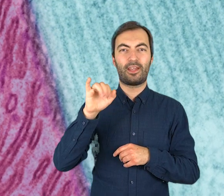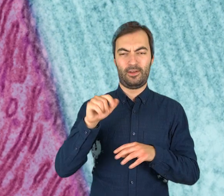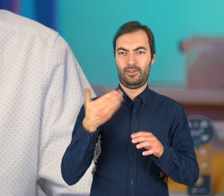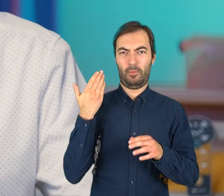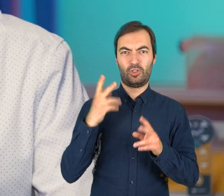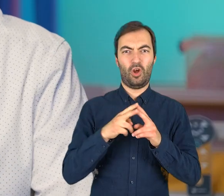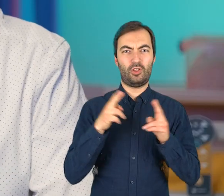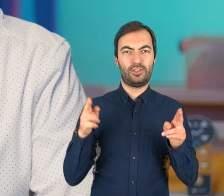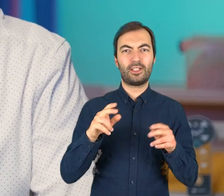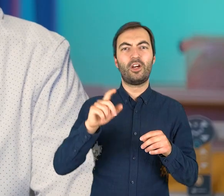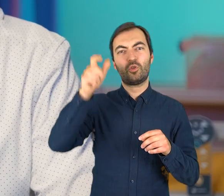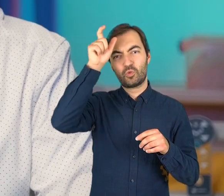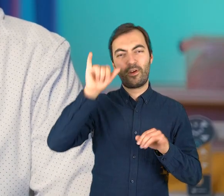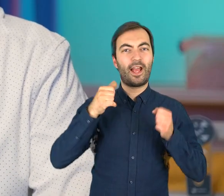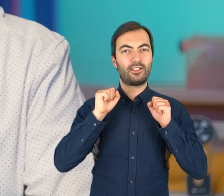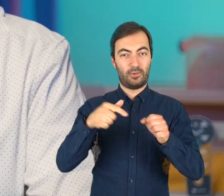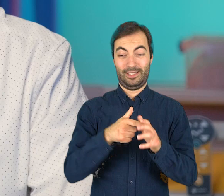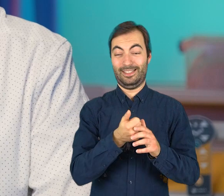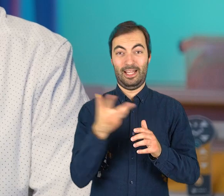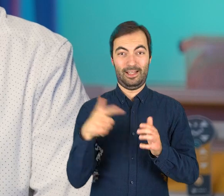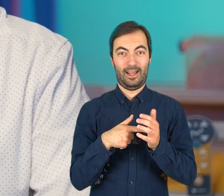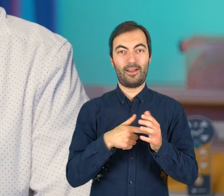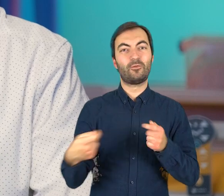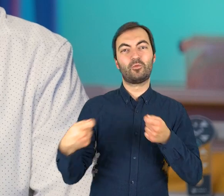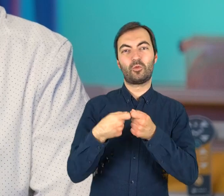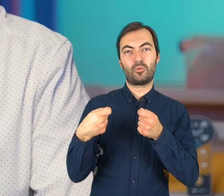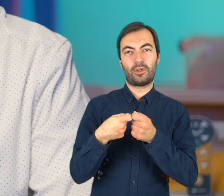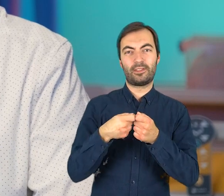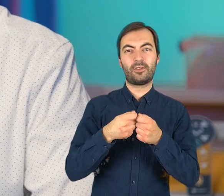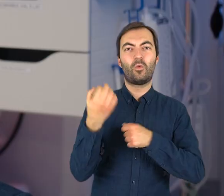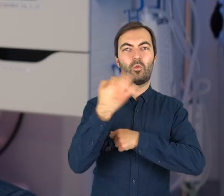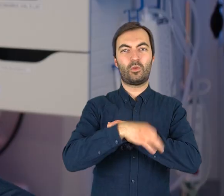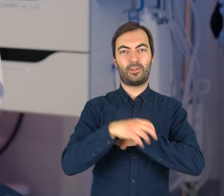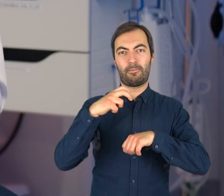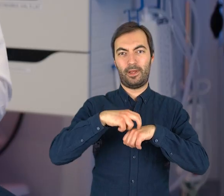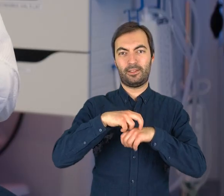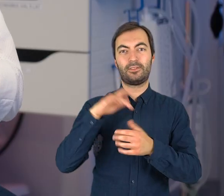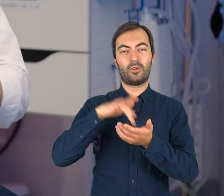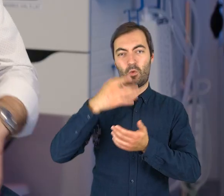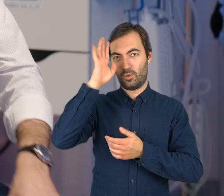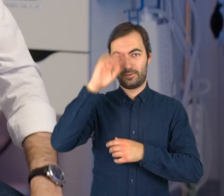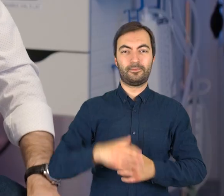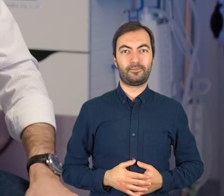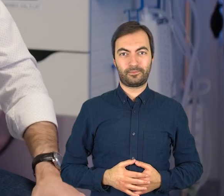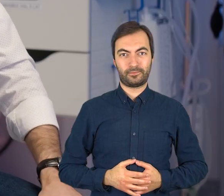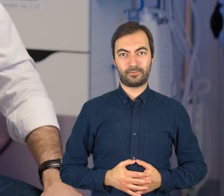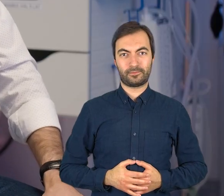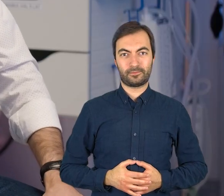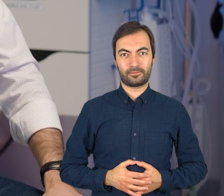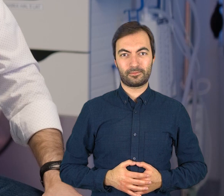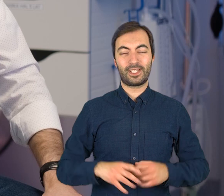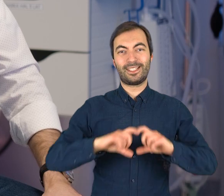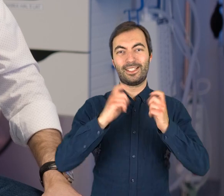człowiek, cyklu, który realizuję we współpracy z Uniwersytetem Medycznym w Łodzi. Cały genom człowieka zawiera